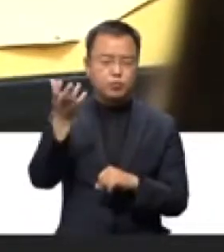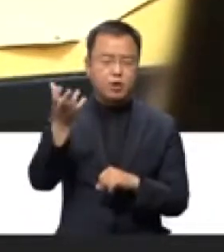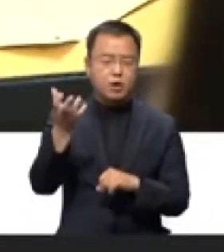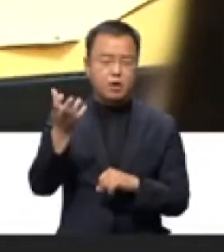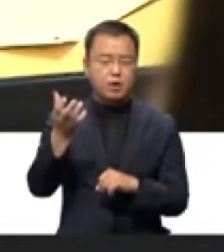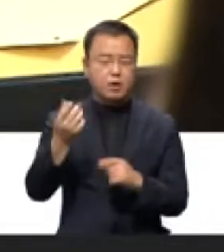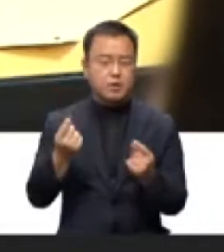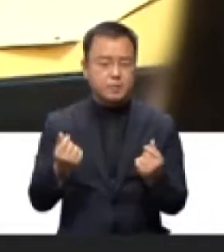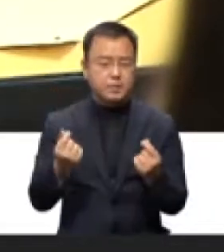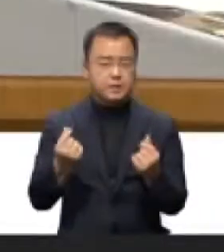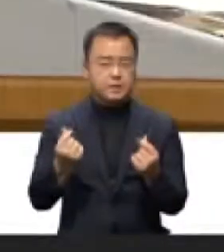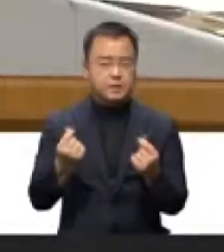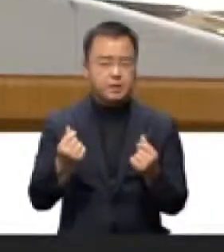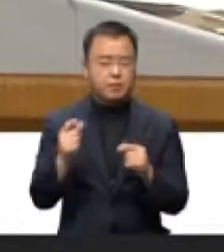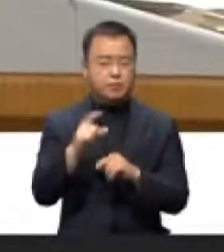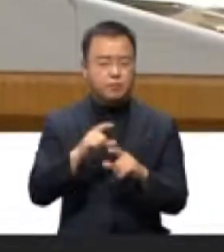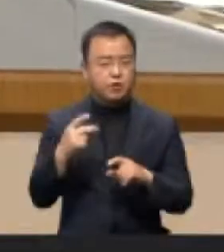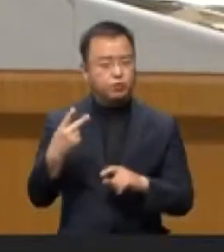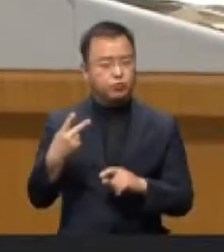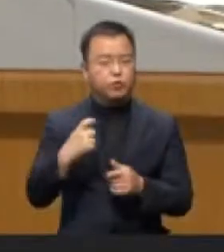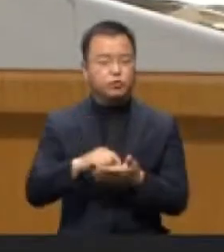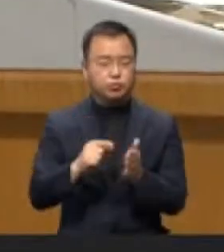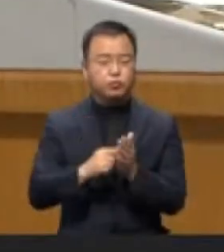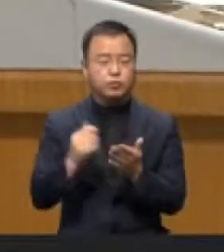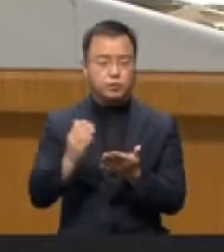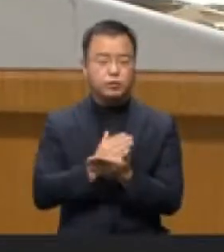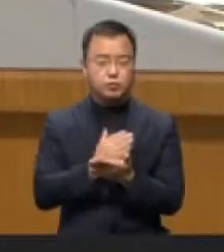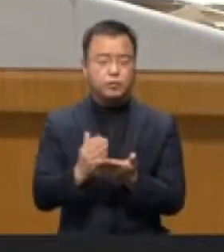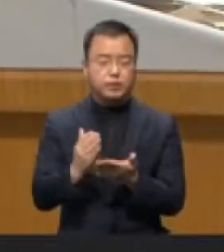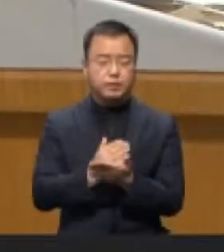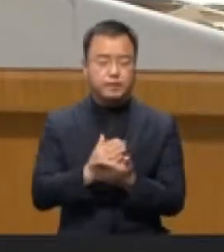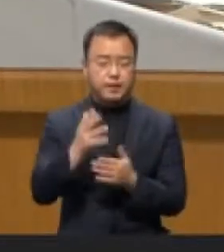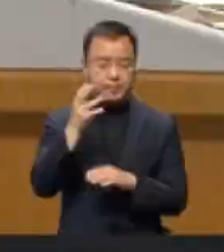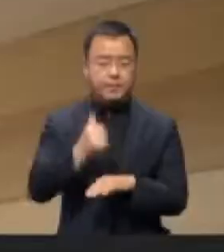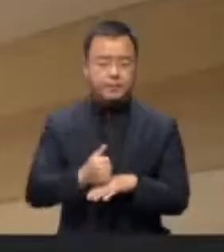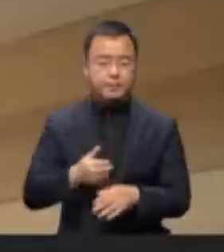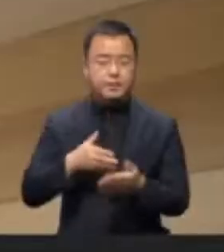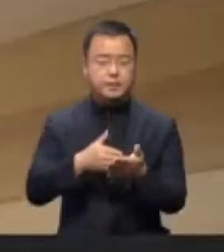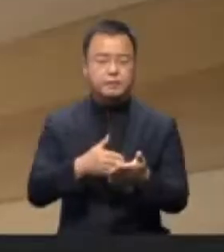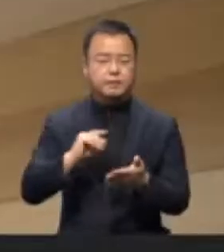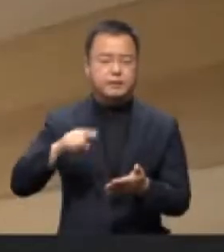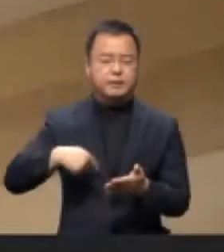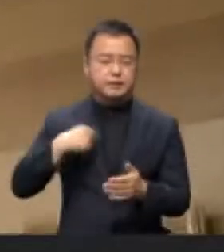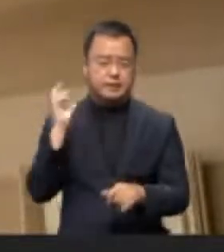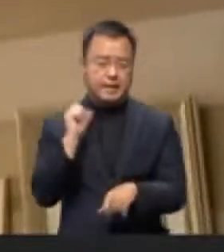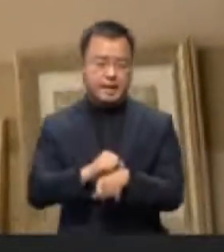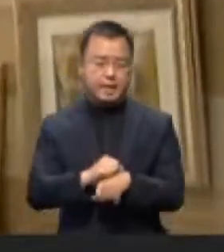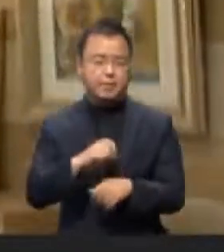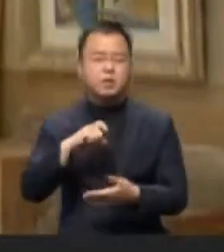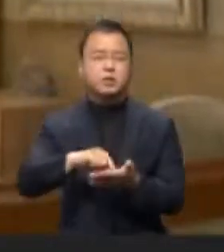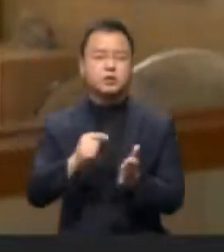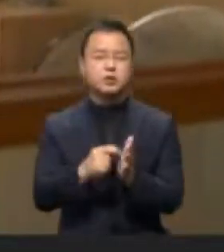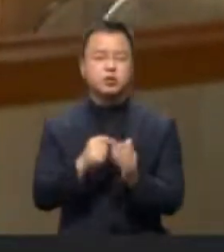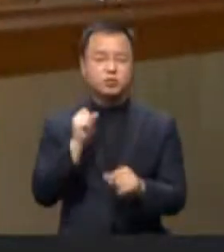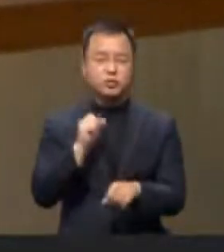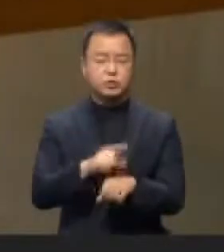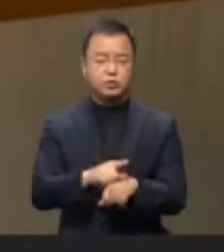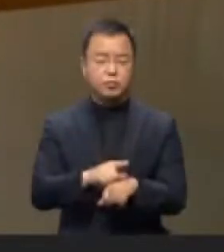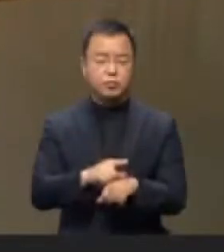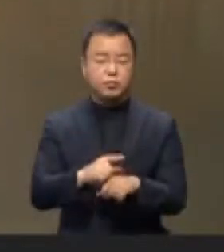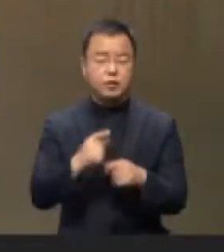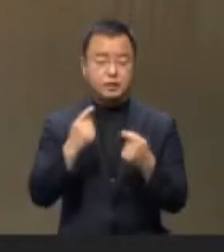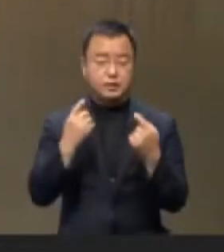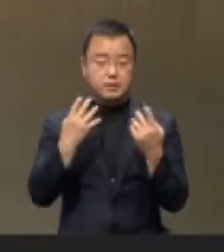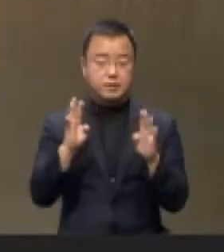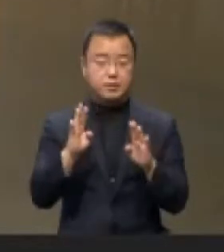높은 대학 2곳을 고릅니다 최종 지원 학과 는 자신의 강점과 적 썩 대학 빼고 4 일정과 작용 요건을